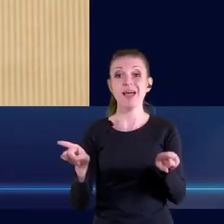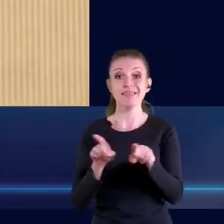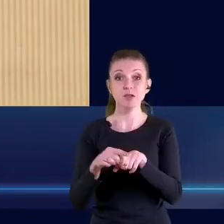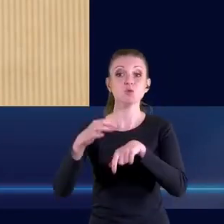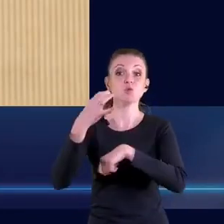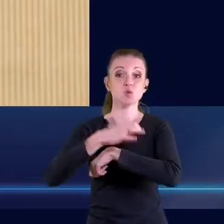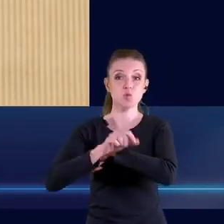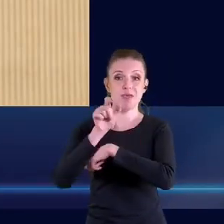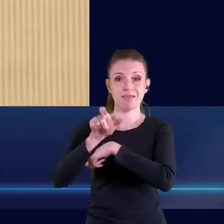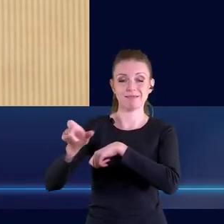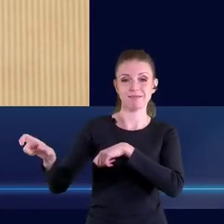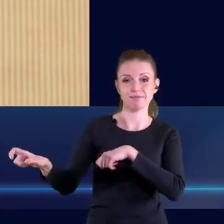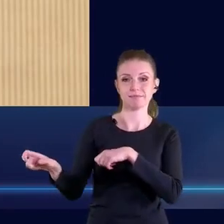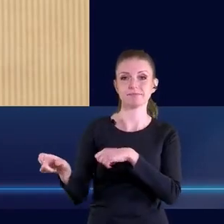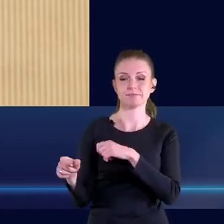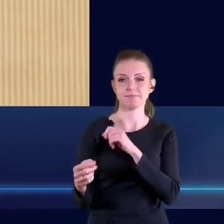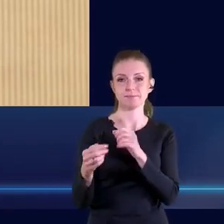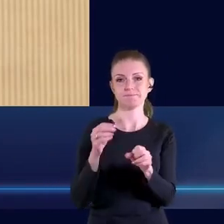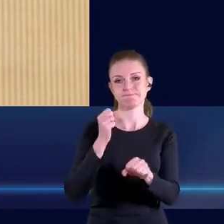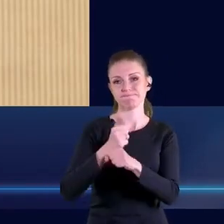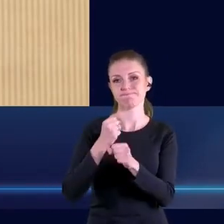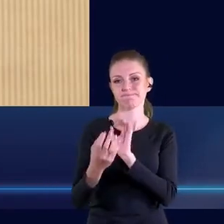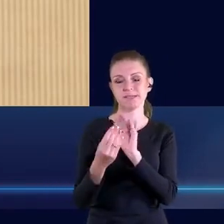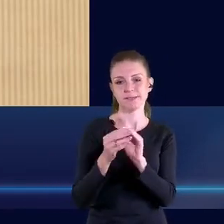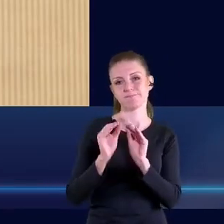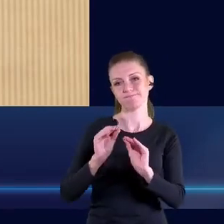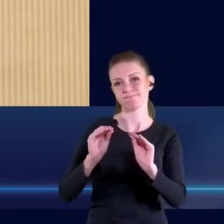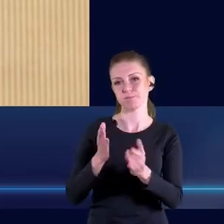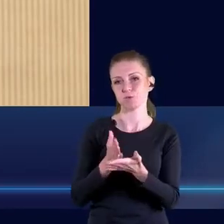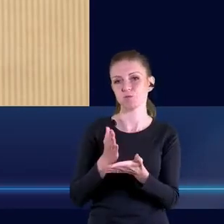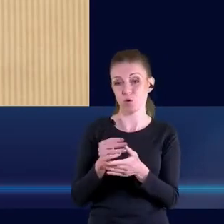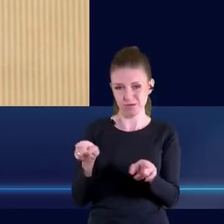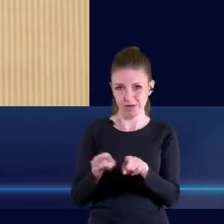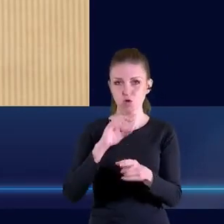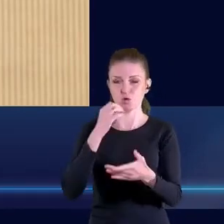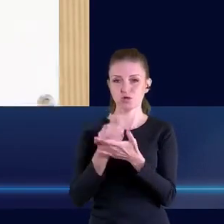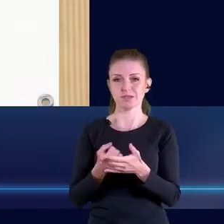którzy również korzystają z naszych zbiorów cyfrowych